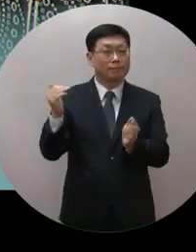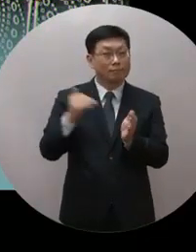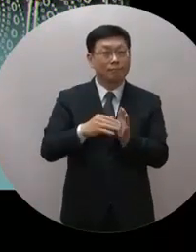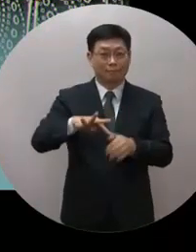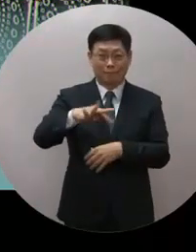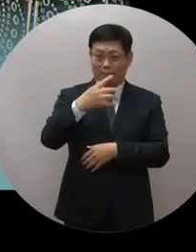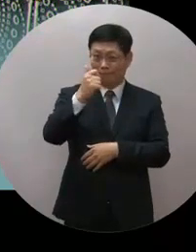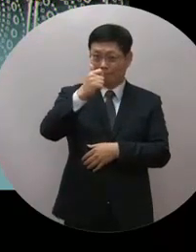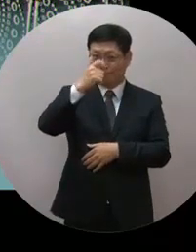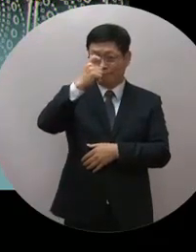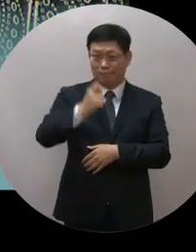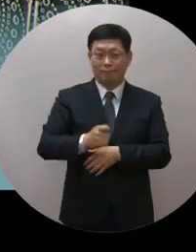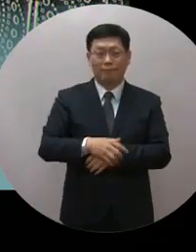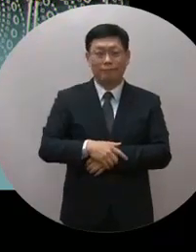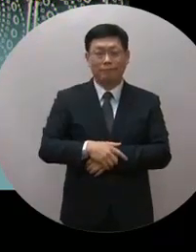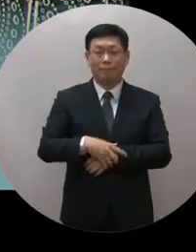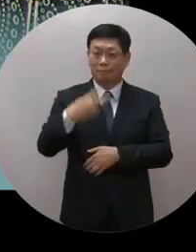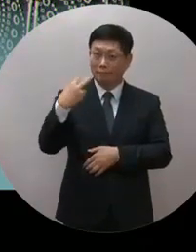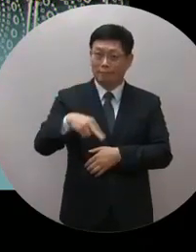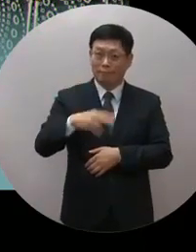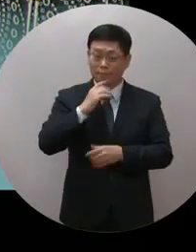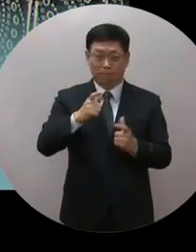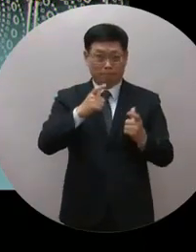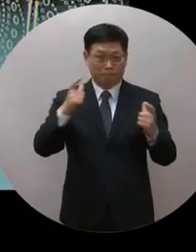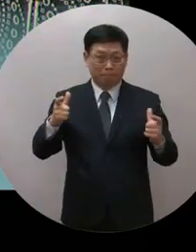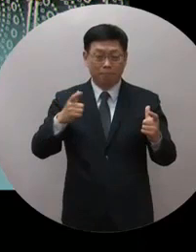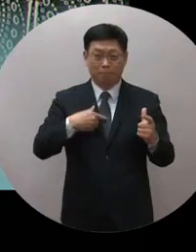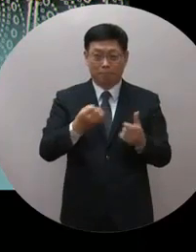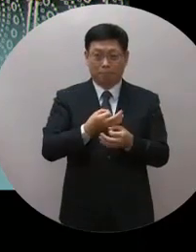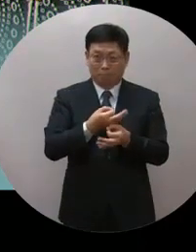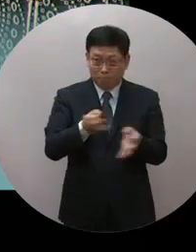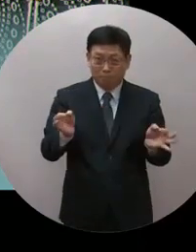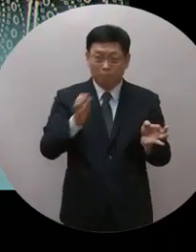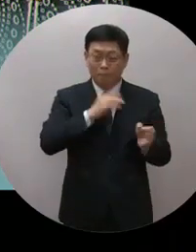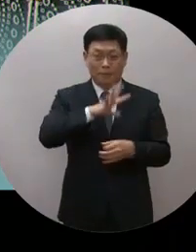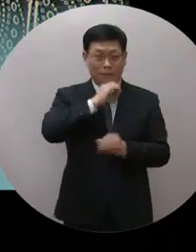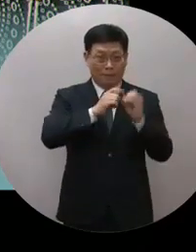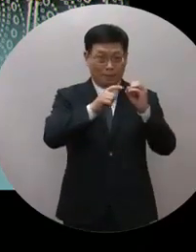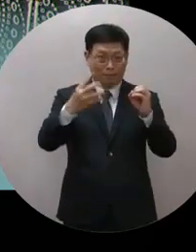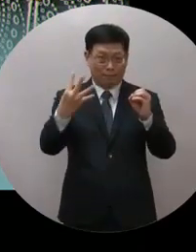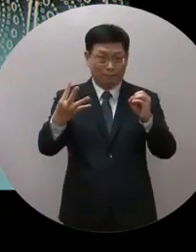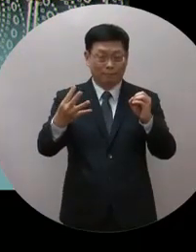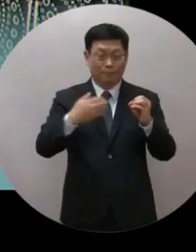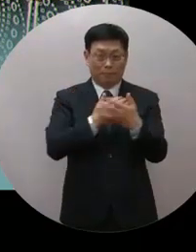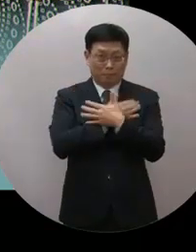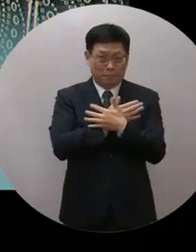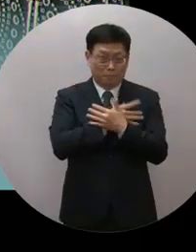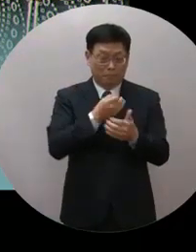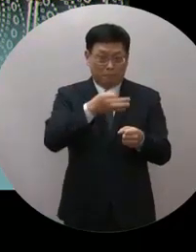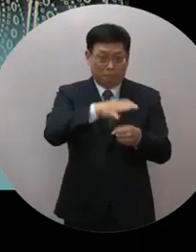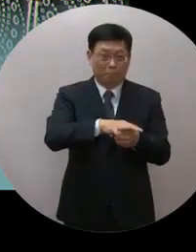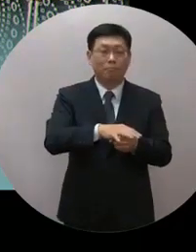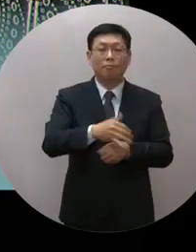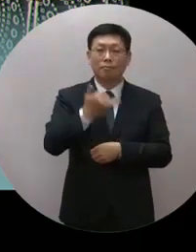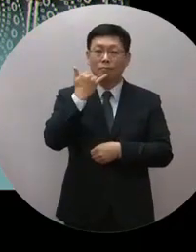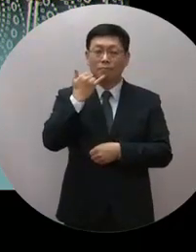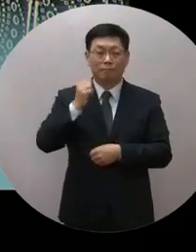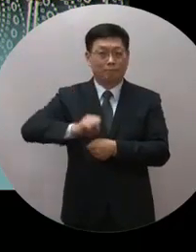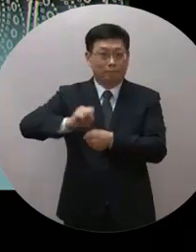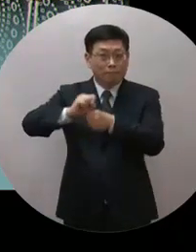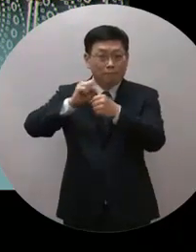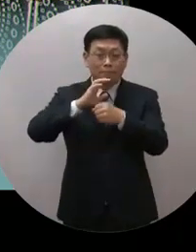到450亿元，并将扩大发放0到4岁育儿津贴，大量增